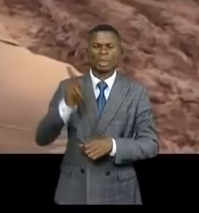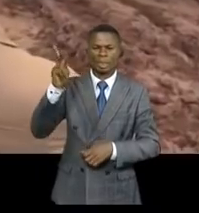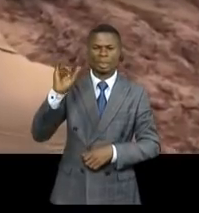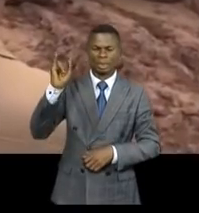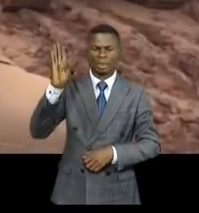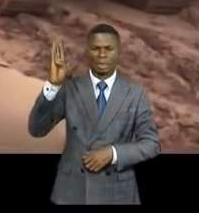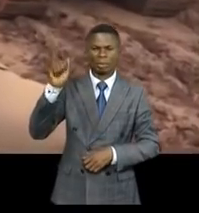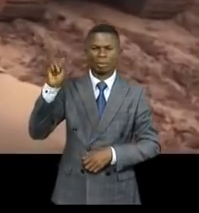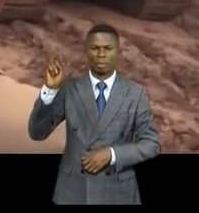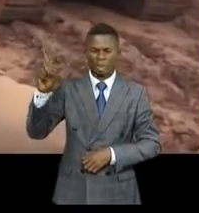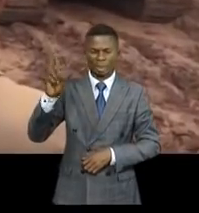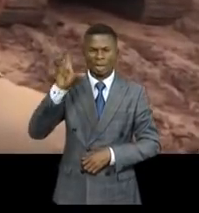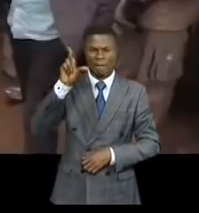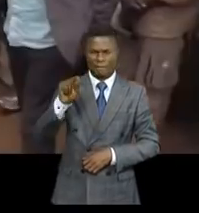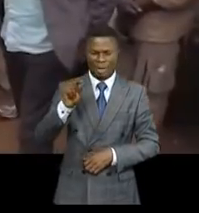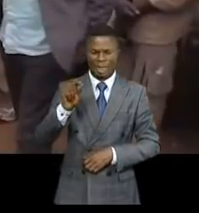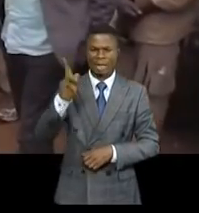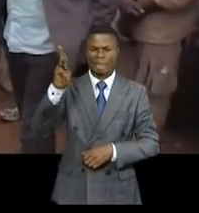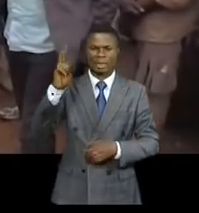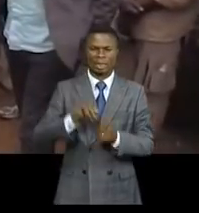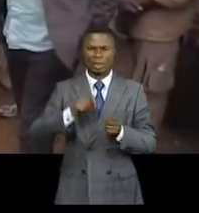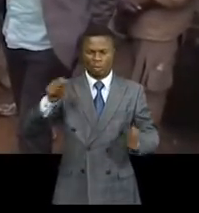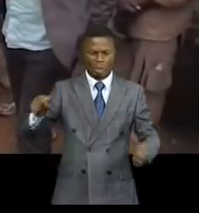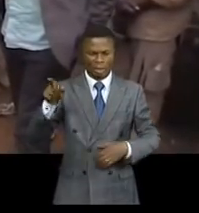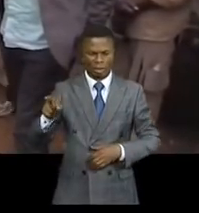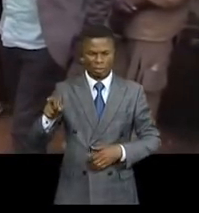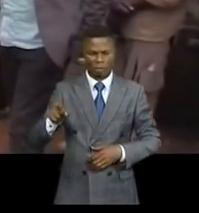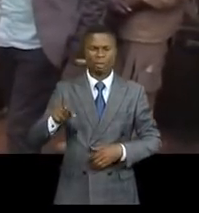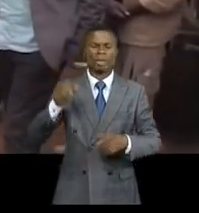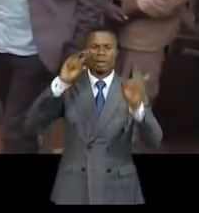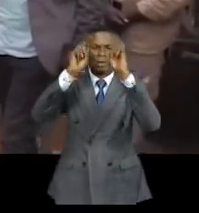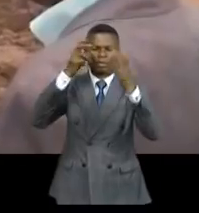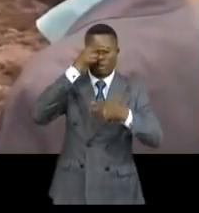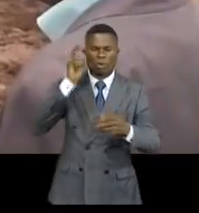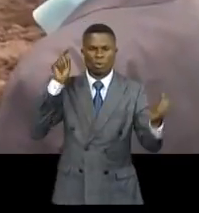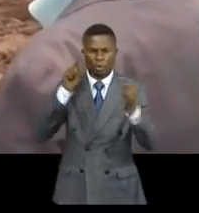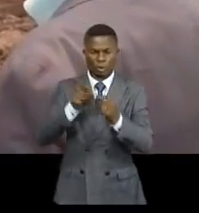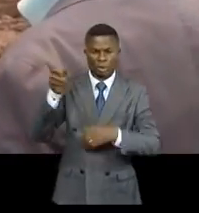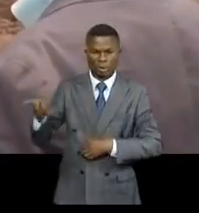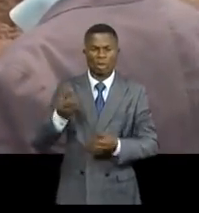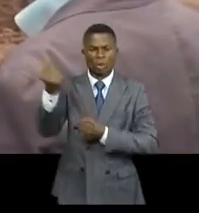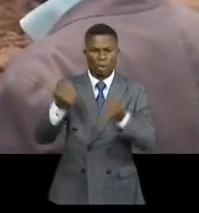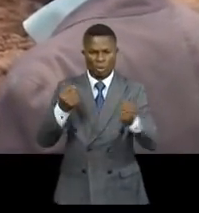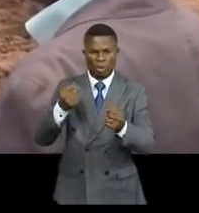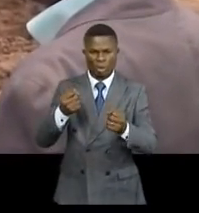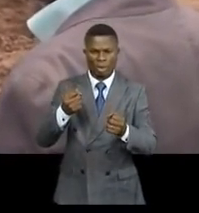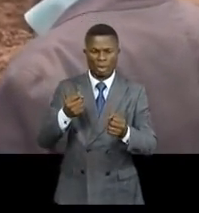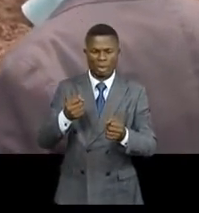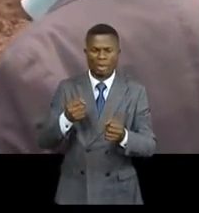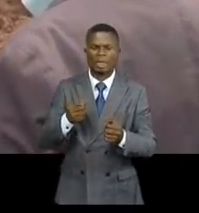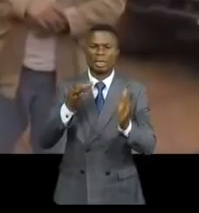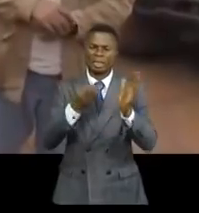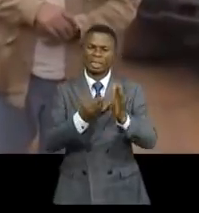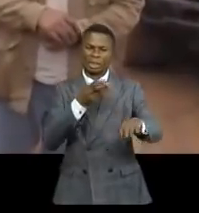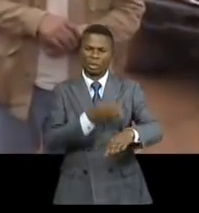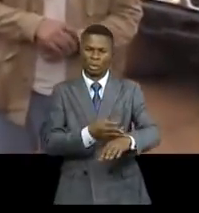une vingtaine de kilomètres de la cité minière de Kamituga. De Bukavu jusqu'à Kamituga, les véhicules font désormais 7 heures. Le